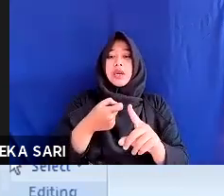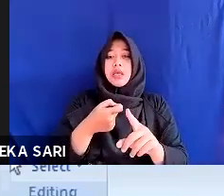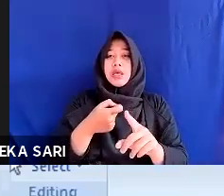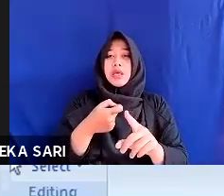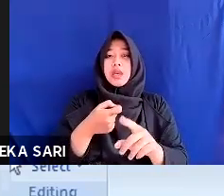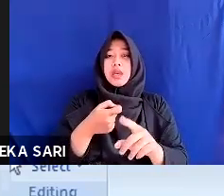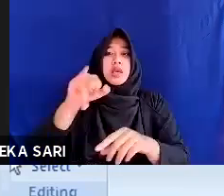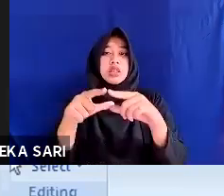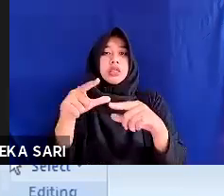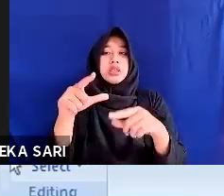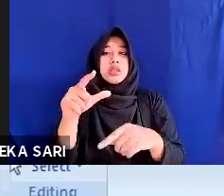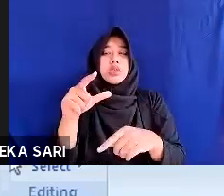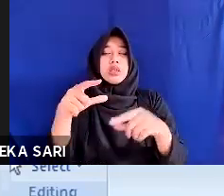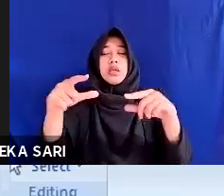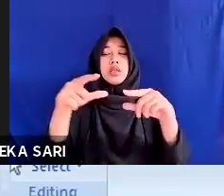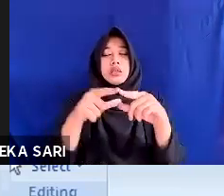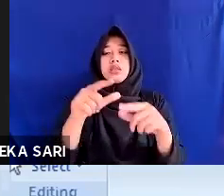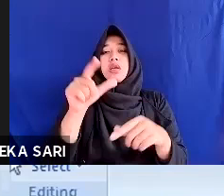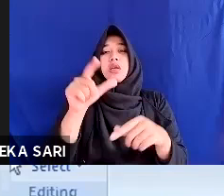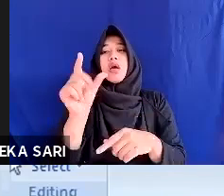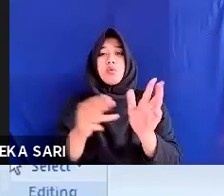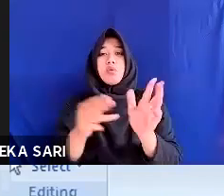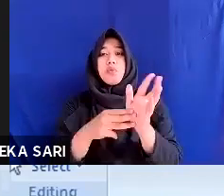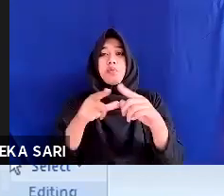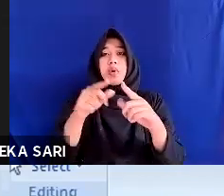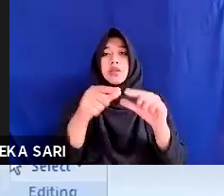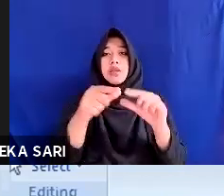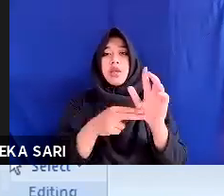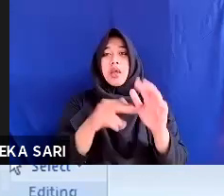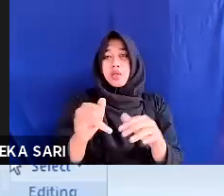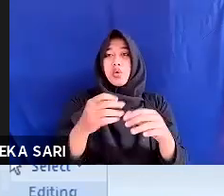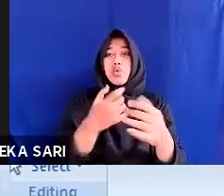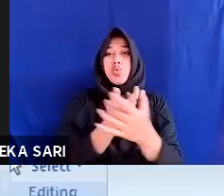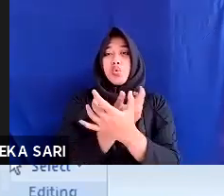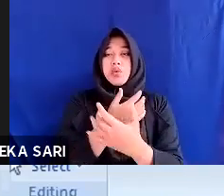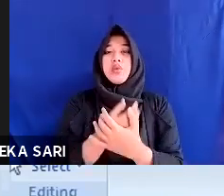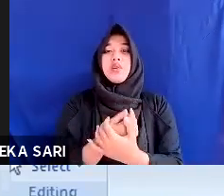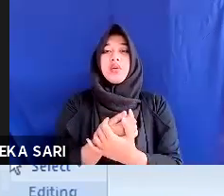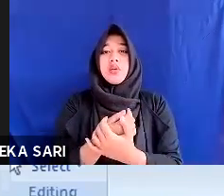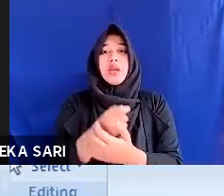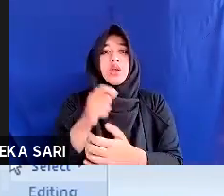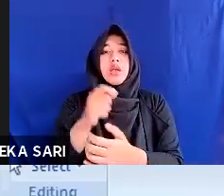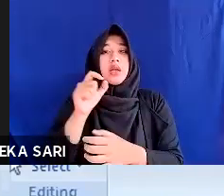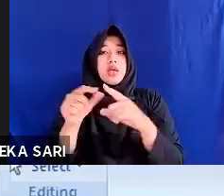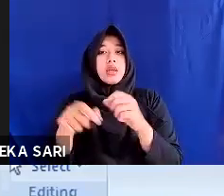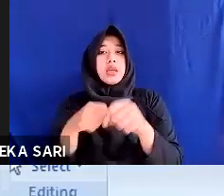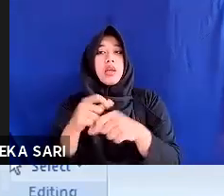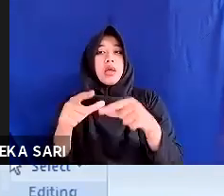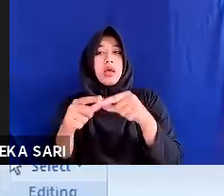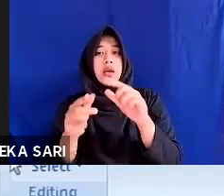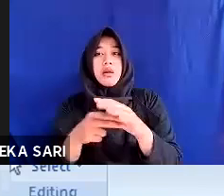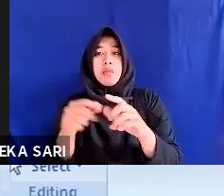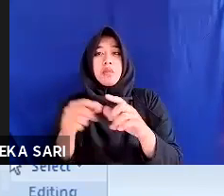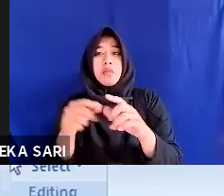Saya akan lihat berikutnya adalah cadangan pangan itu sama dengan lumbung pangan. Nah, kalau dulu saya ingin berkisah